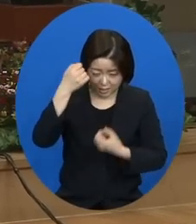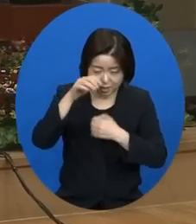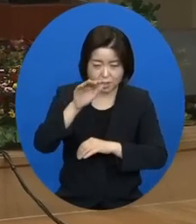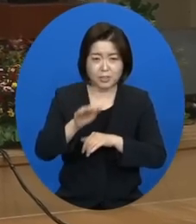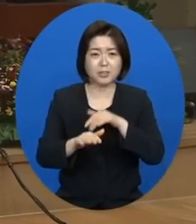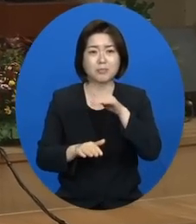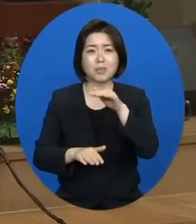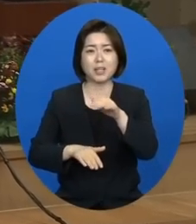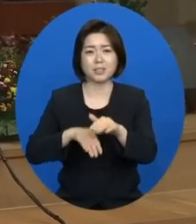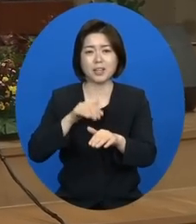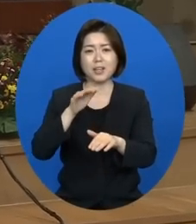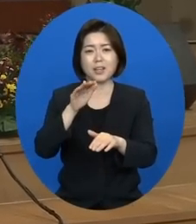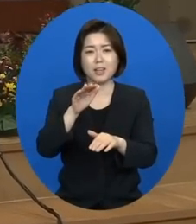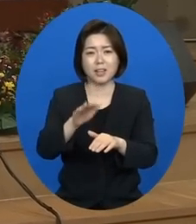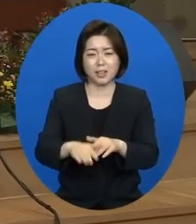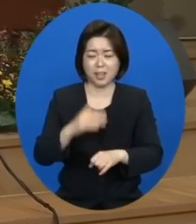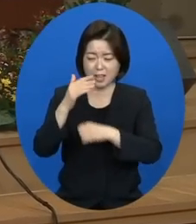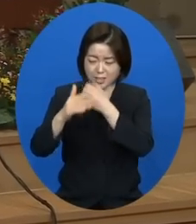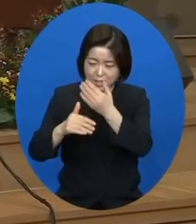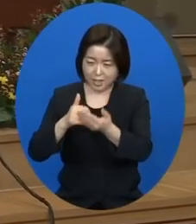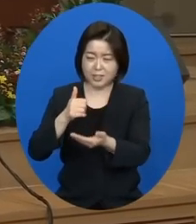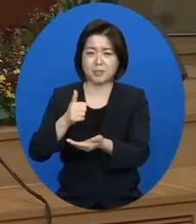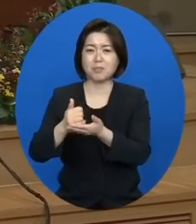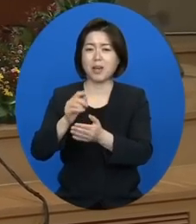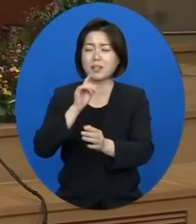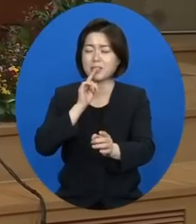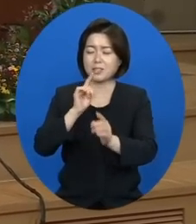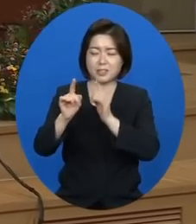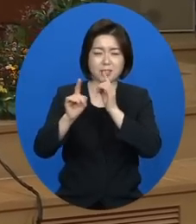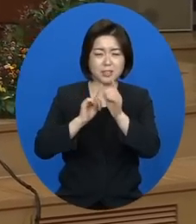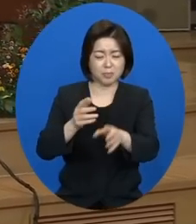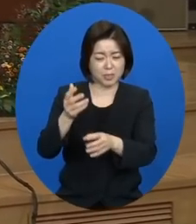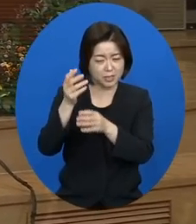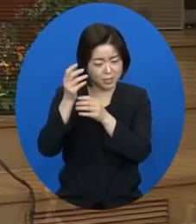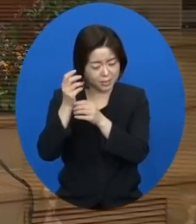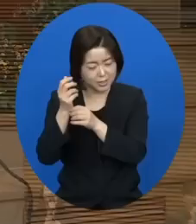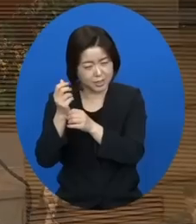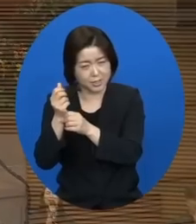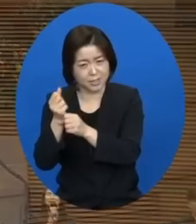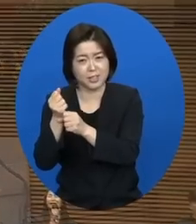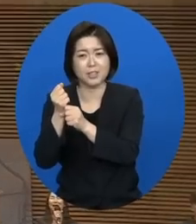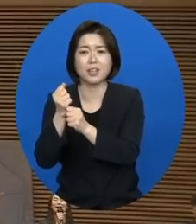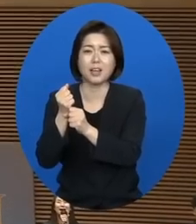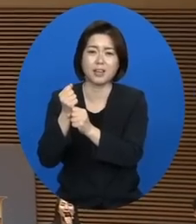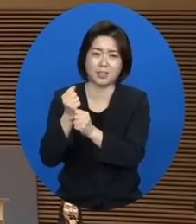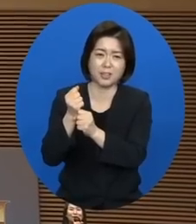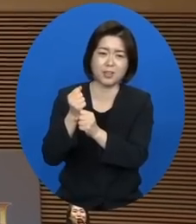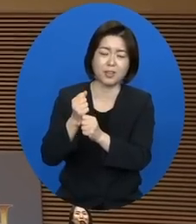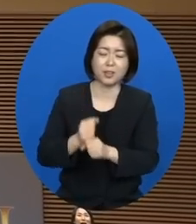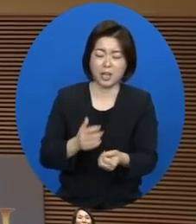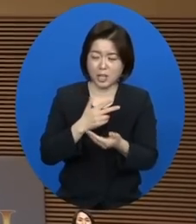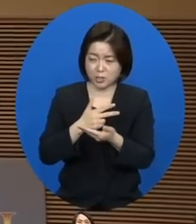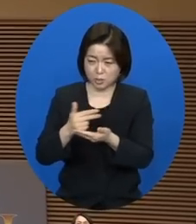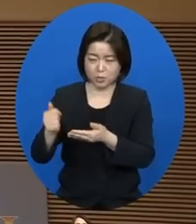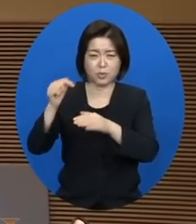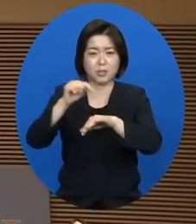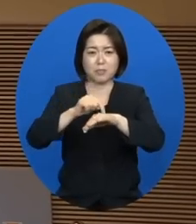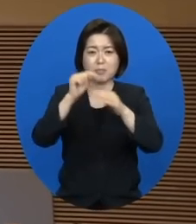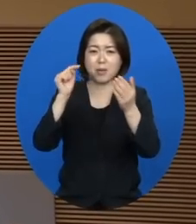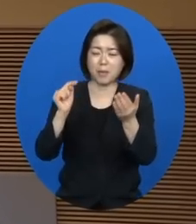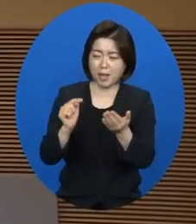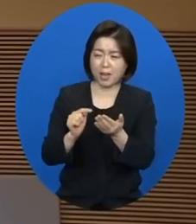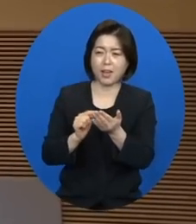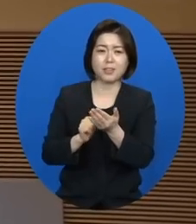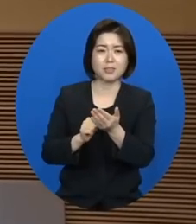한 걸음마다 하나님 말씀을 지하여